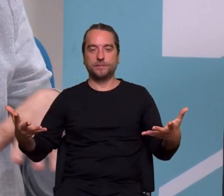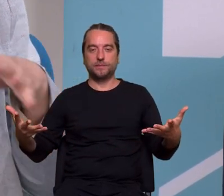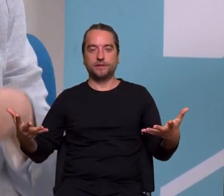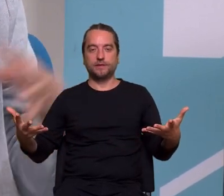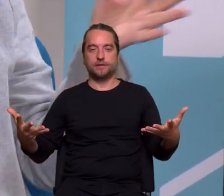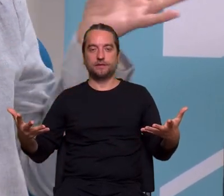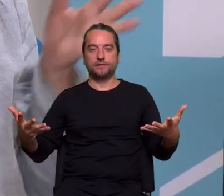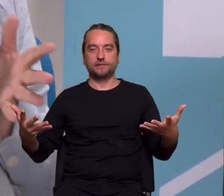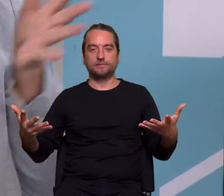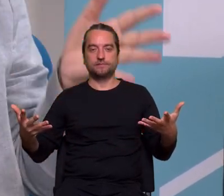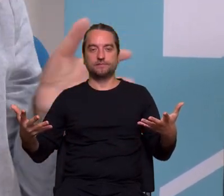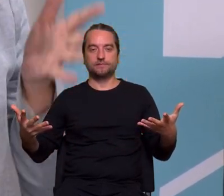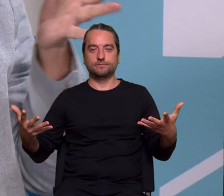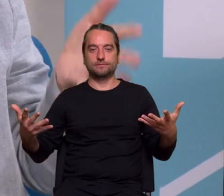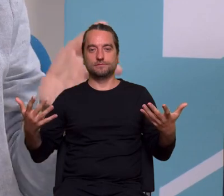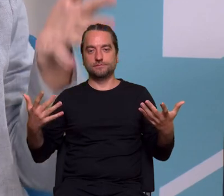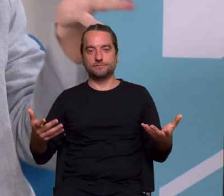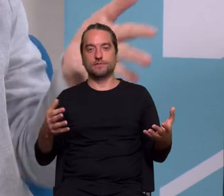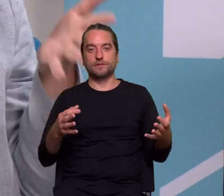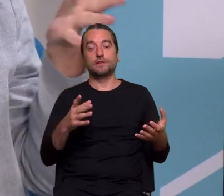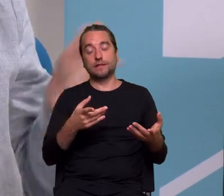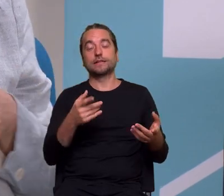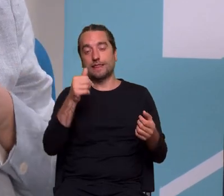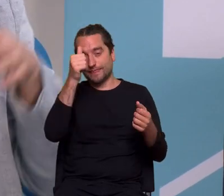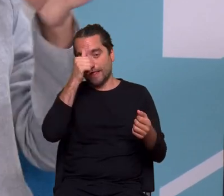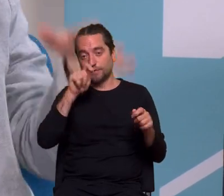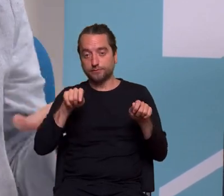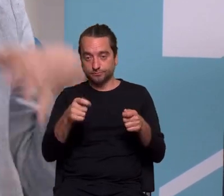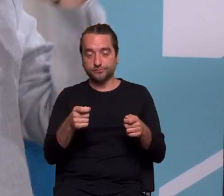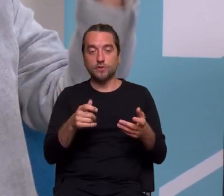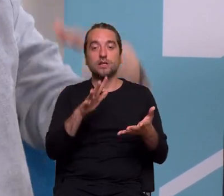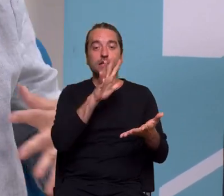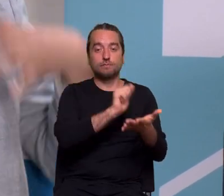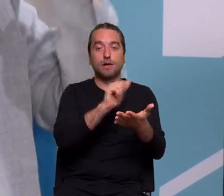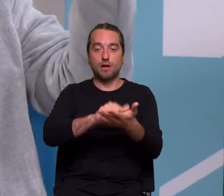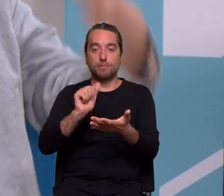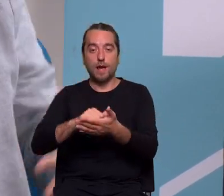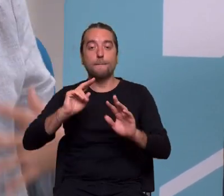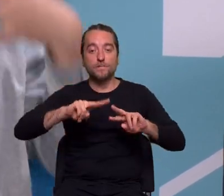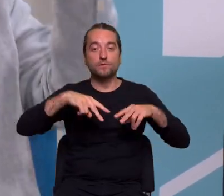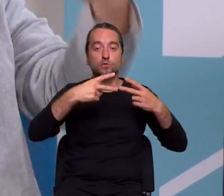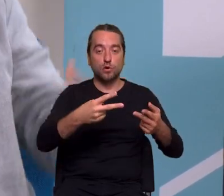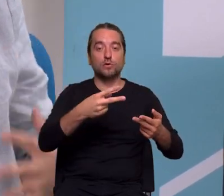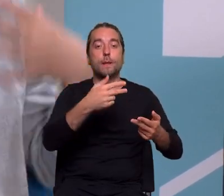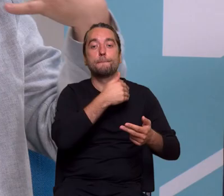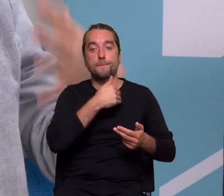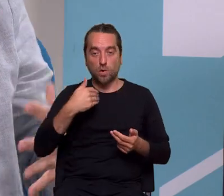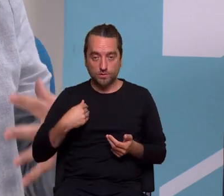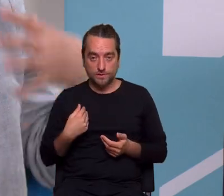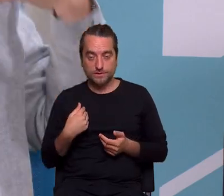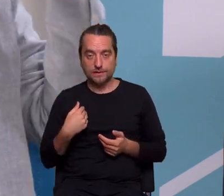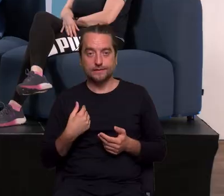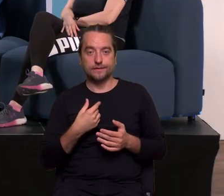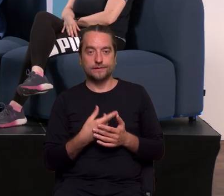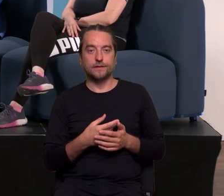no, mając tak zwanych odzyskanych, prawda, czyli z tymi poniemieckimi przedmiotami, z tą skomplikowaną historią i tak